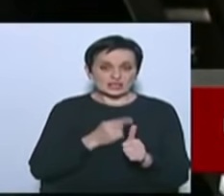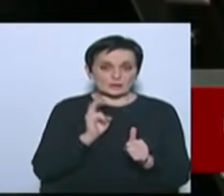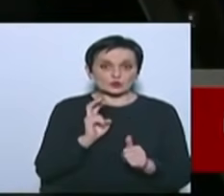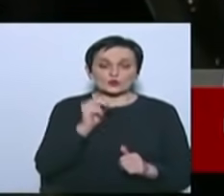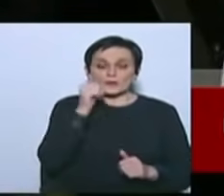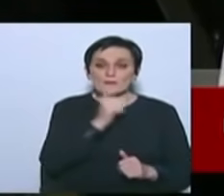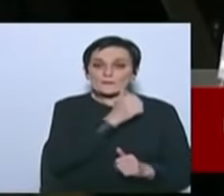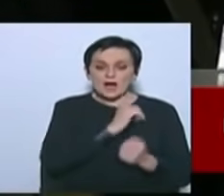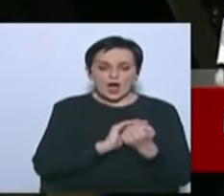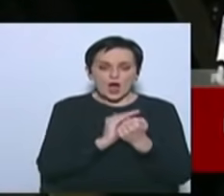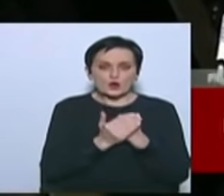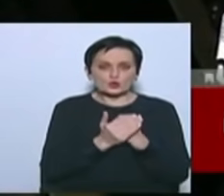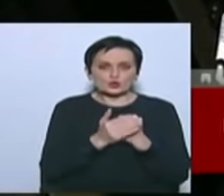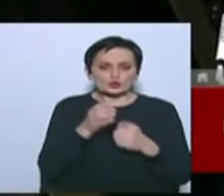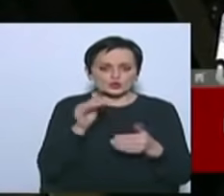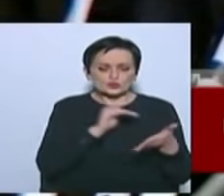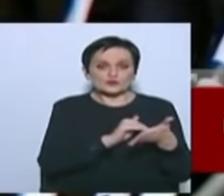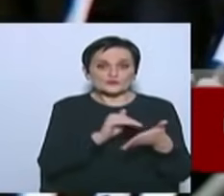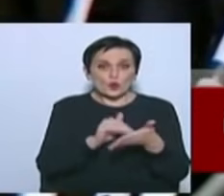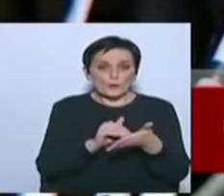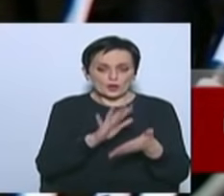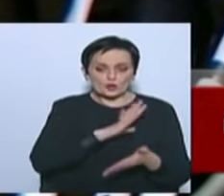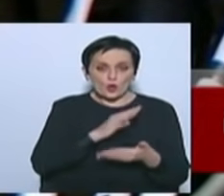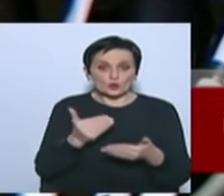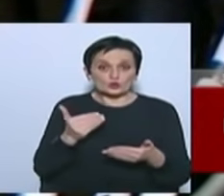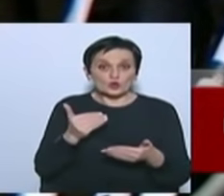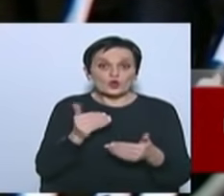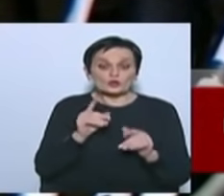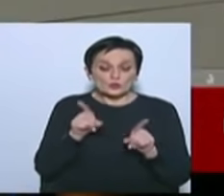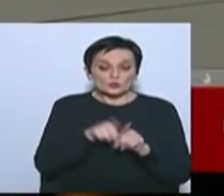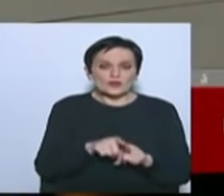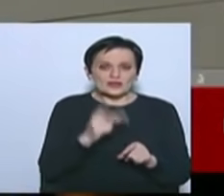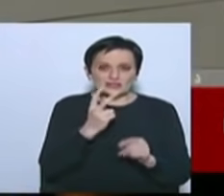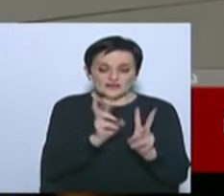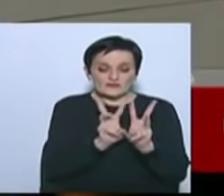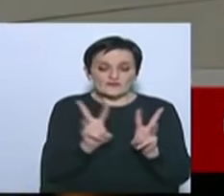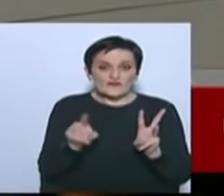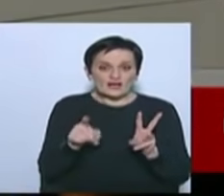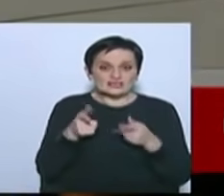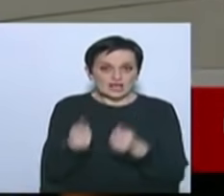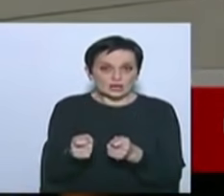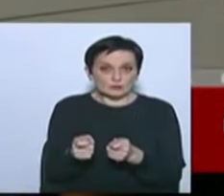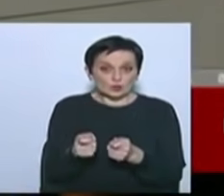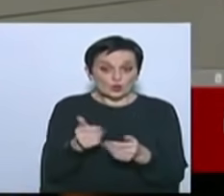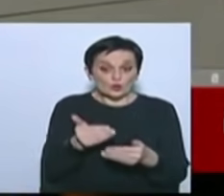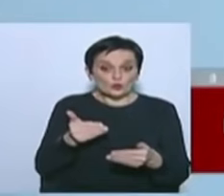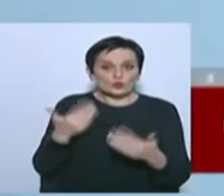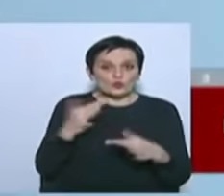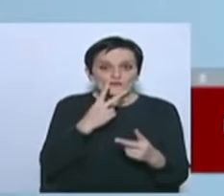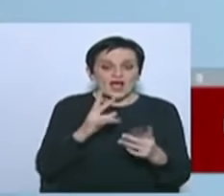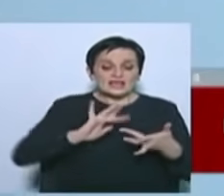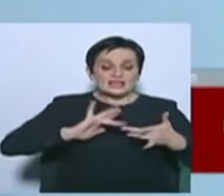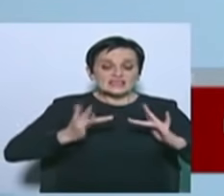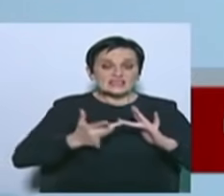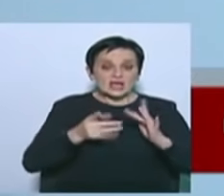չեք գտնի, զգուշացրել է արտահոսքի ենթադրյալ հեղինակը։ Այս հաղորդագրությունը նա կցել է հրապարակված փաստաթղթերին։